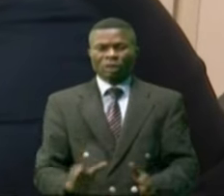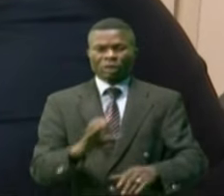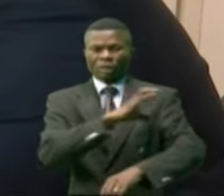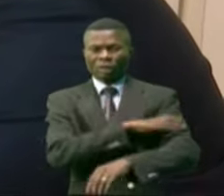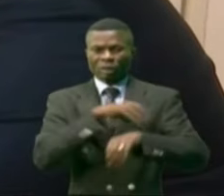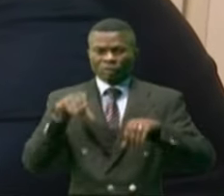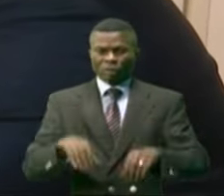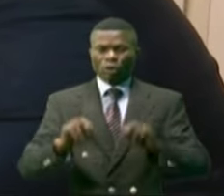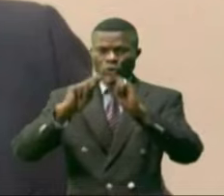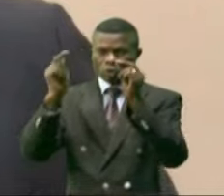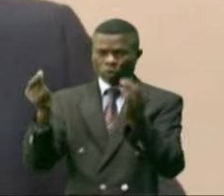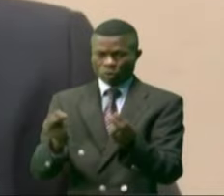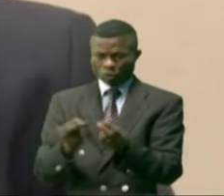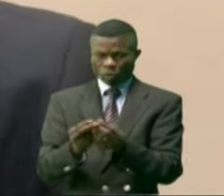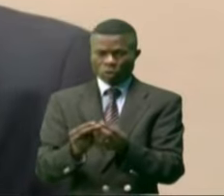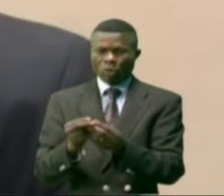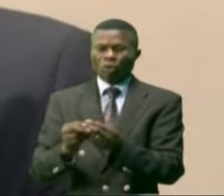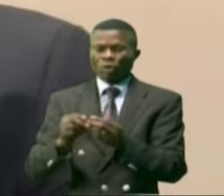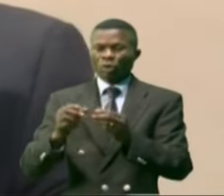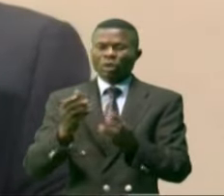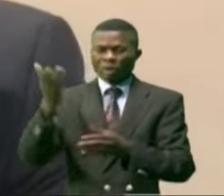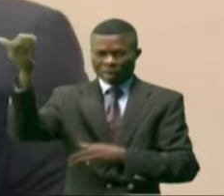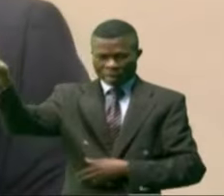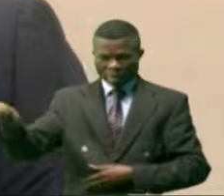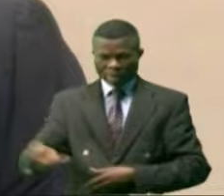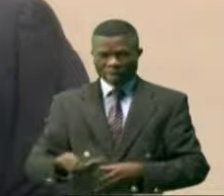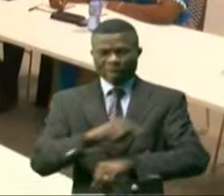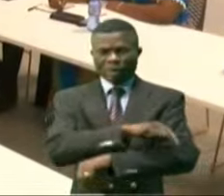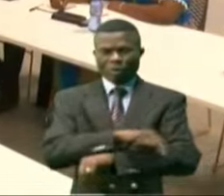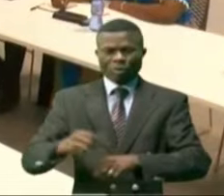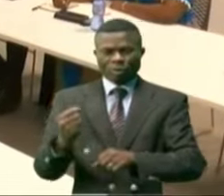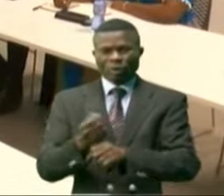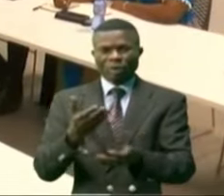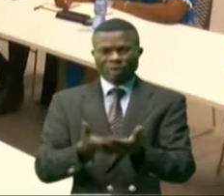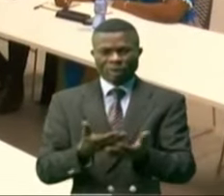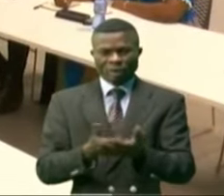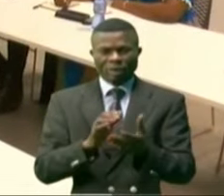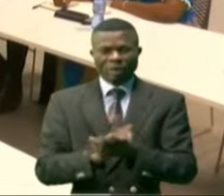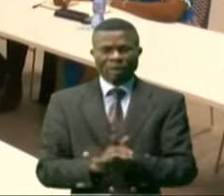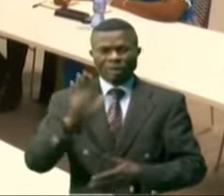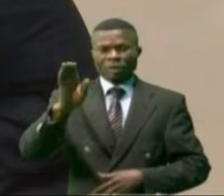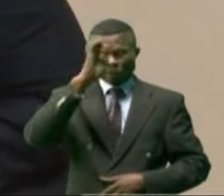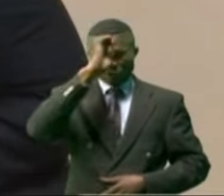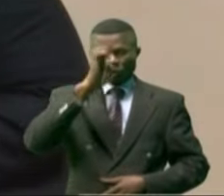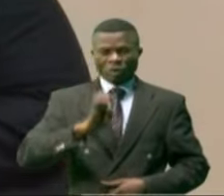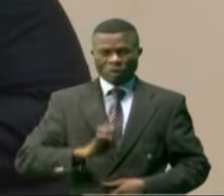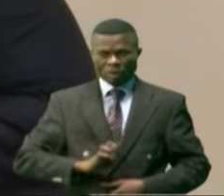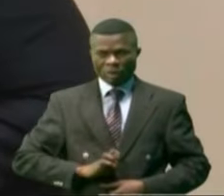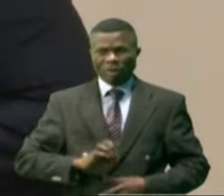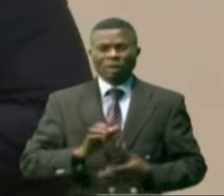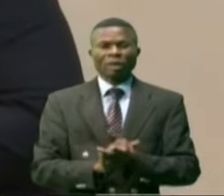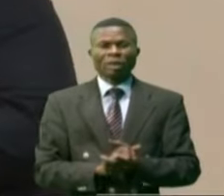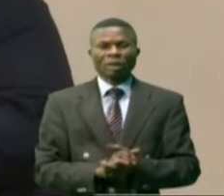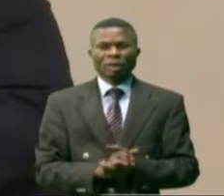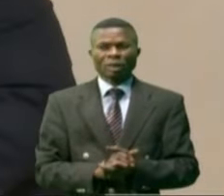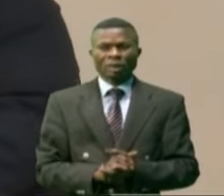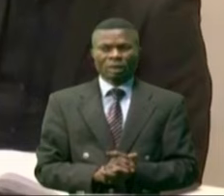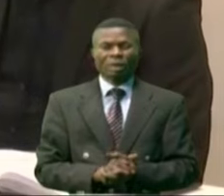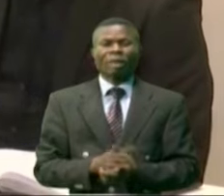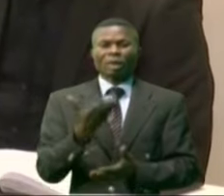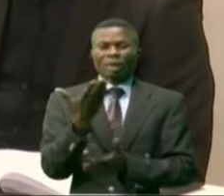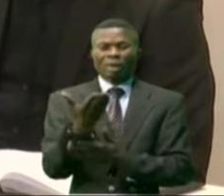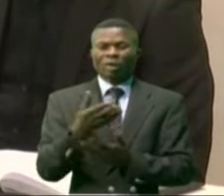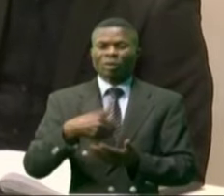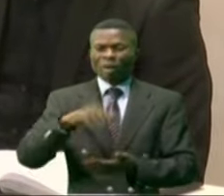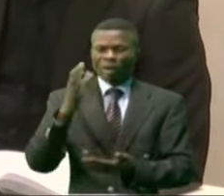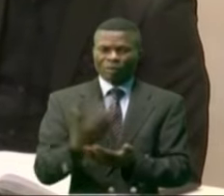délégation de cette structure a été reçue en son cabinet de travail. Son Excellence a besoin d'aller vite.